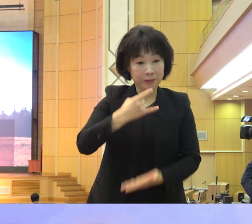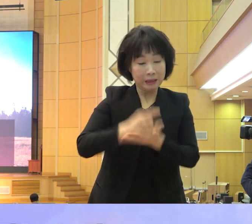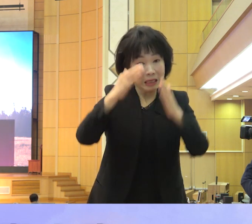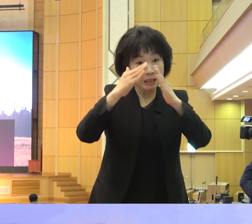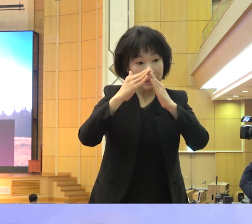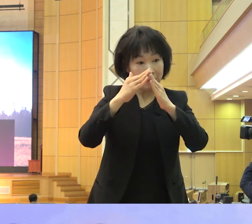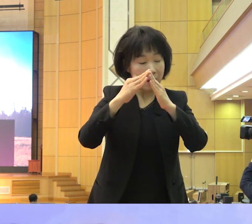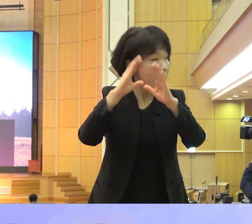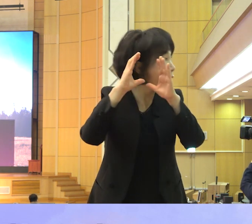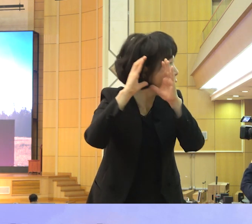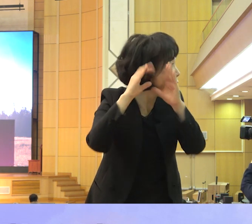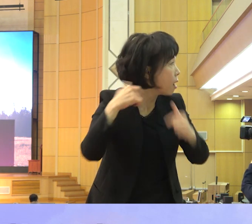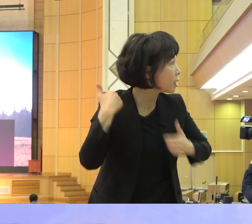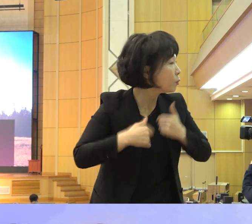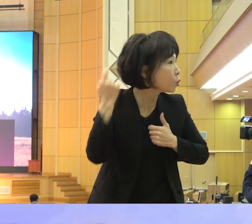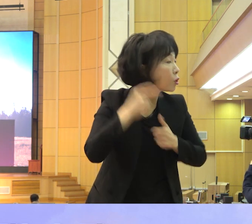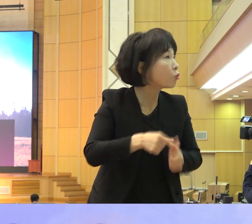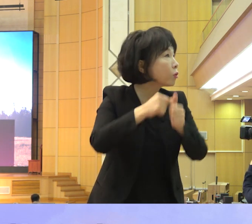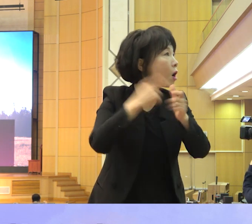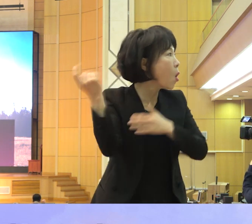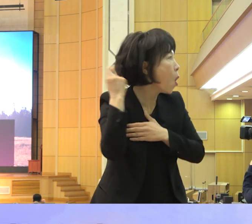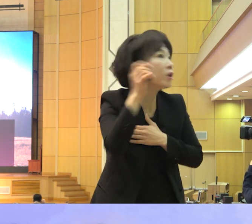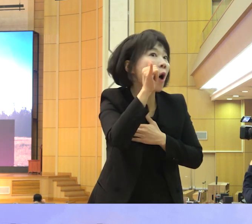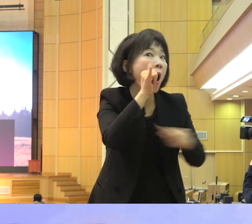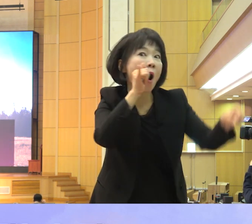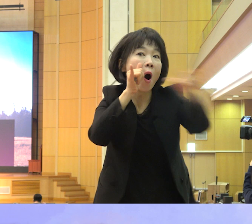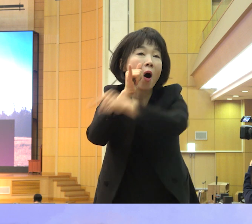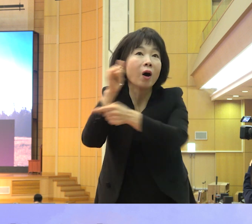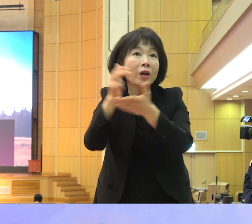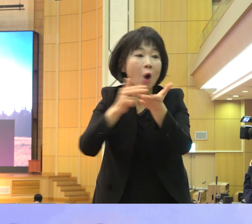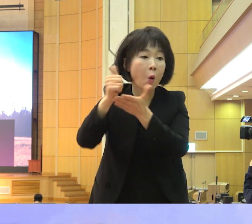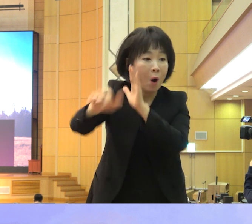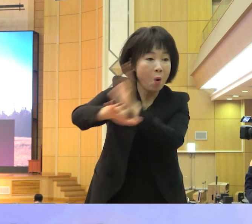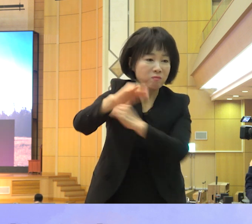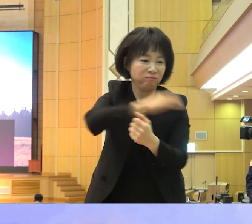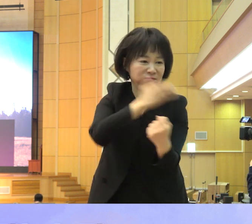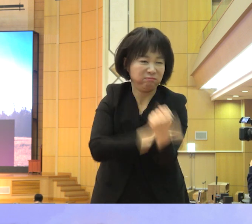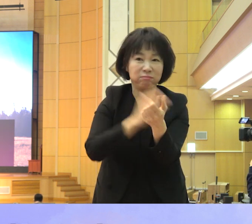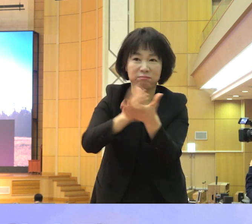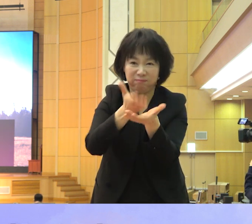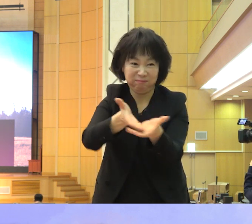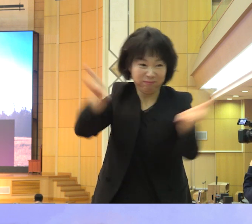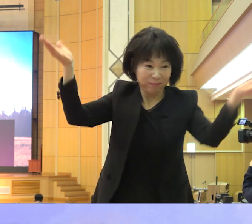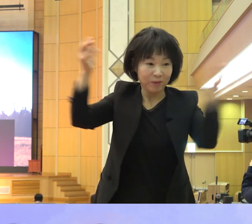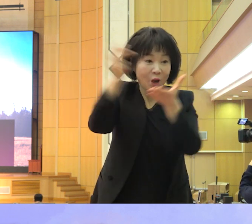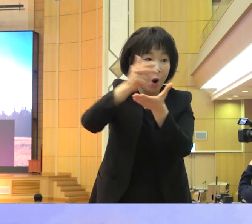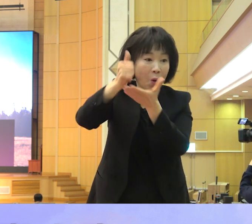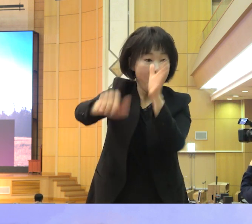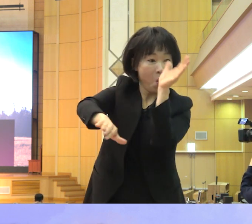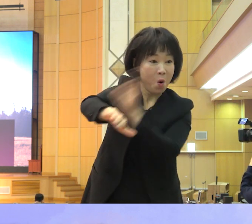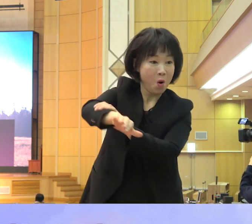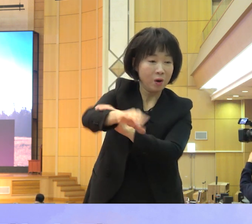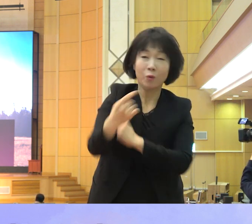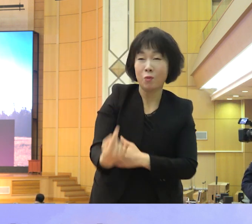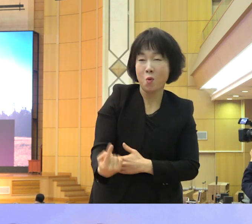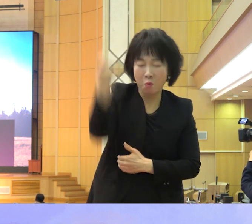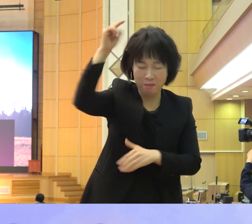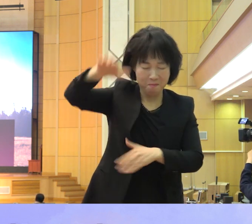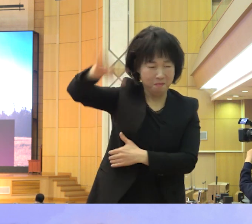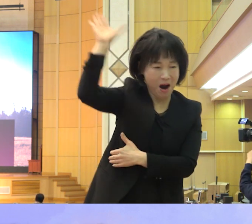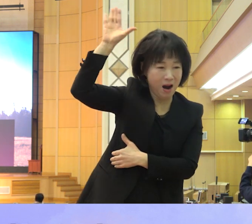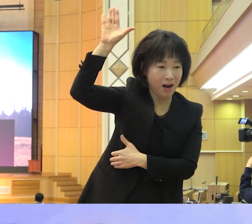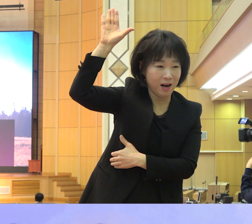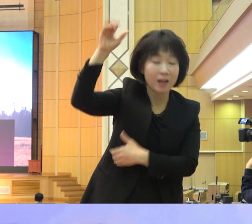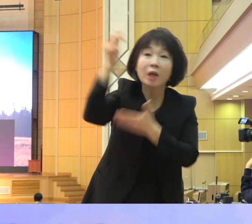기쁜 소리 구원의 소리가 있으며 여호와의 오른손이 권능을 베푸시며 여호와의 오른손이 높이